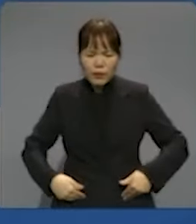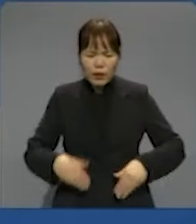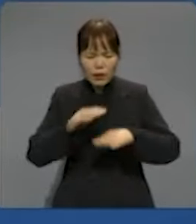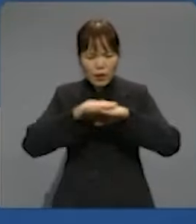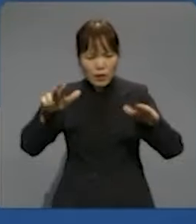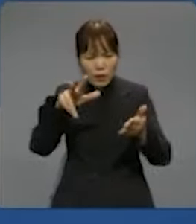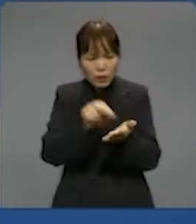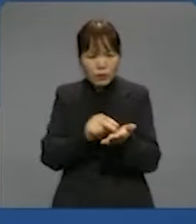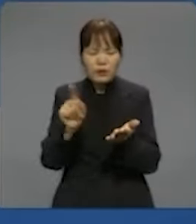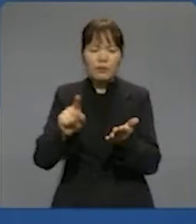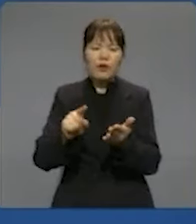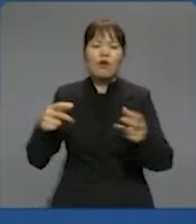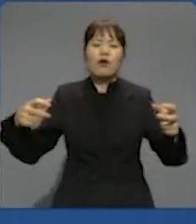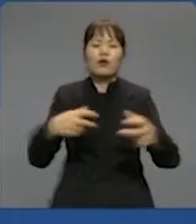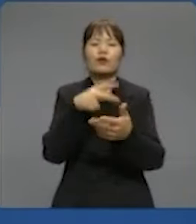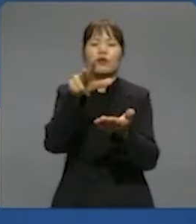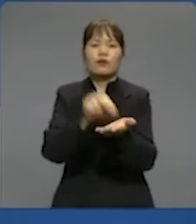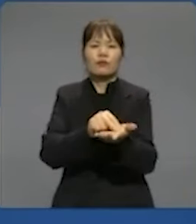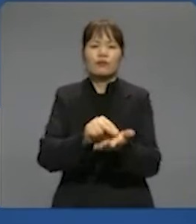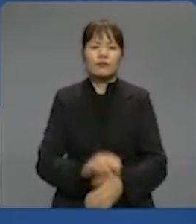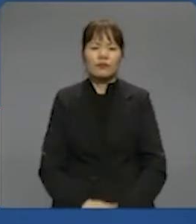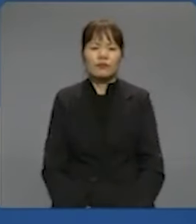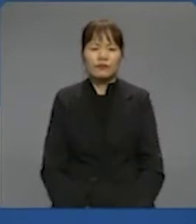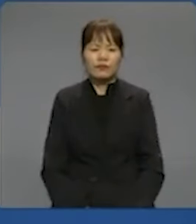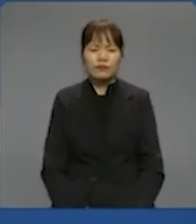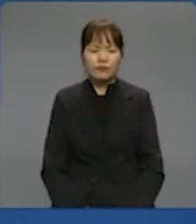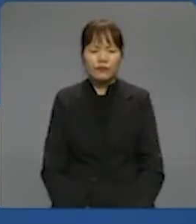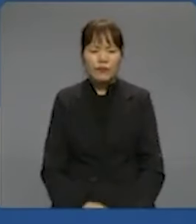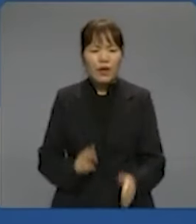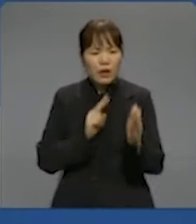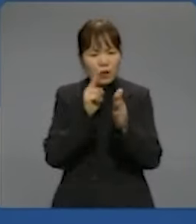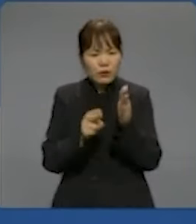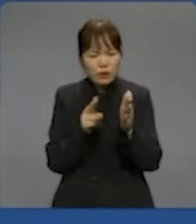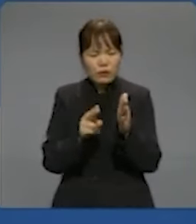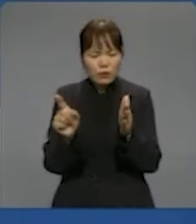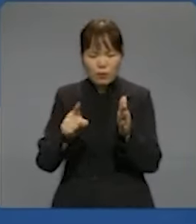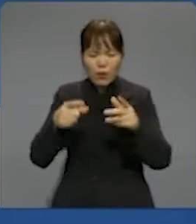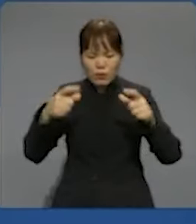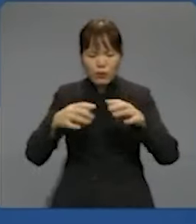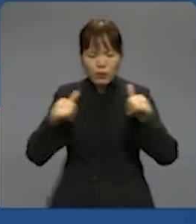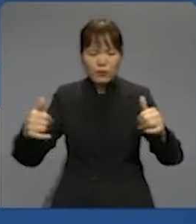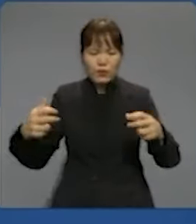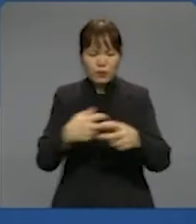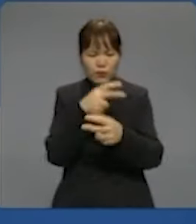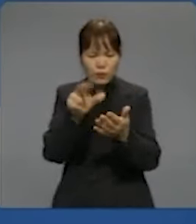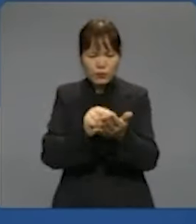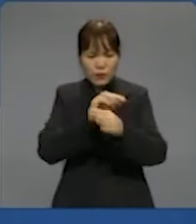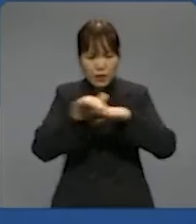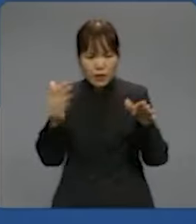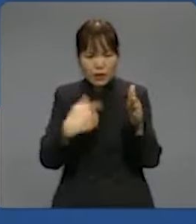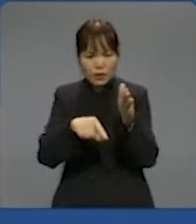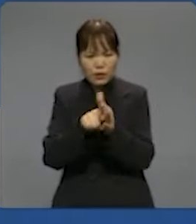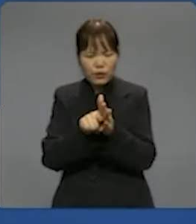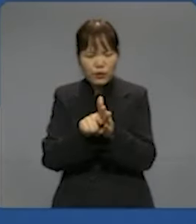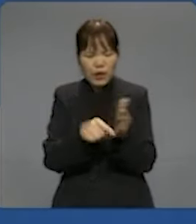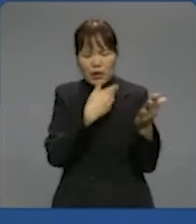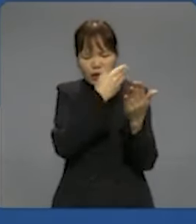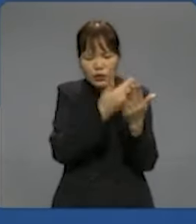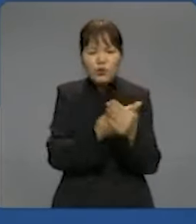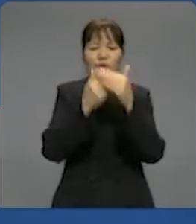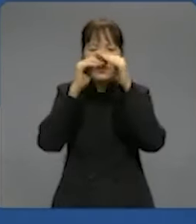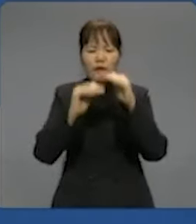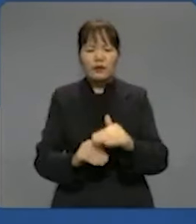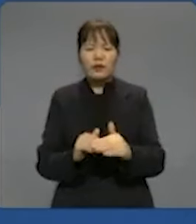해결 과제는 바로 교통 문제입니다. 이 중에서 철도는 도민의 교통 문제 해결을 위한